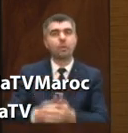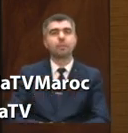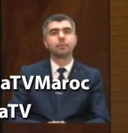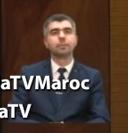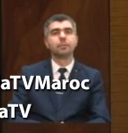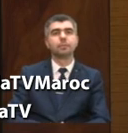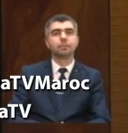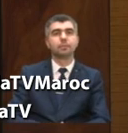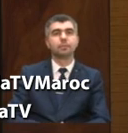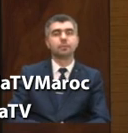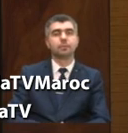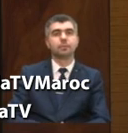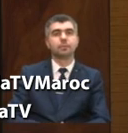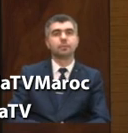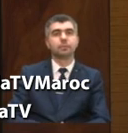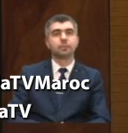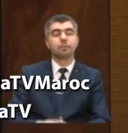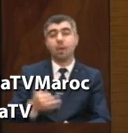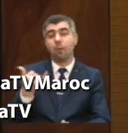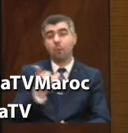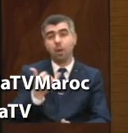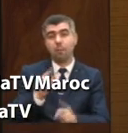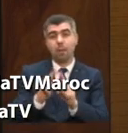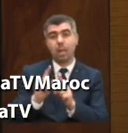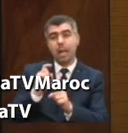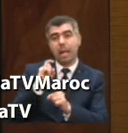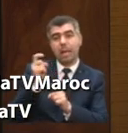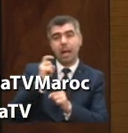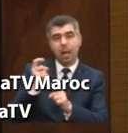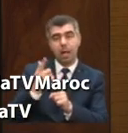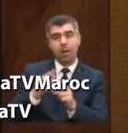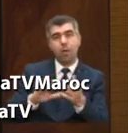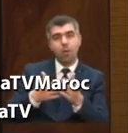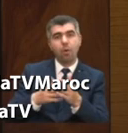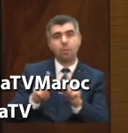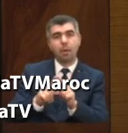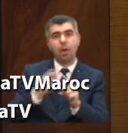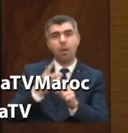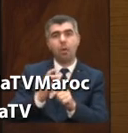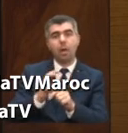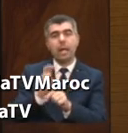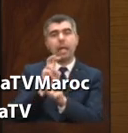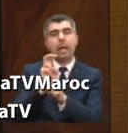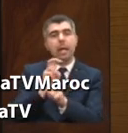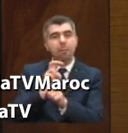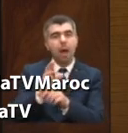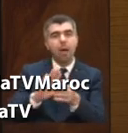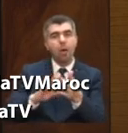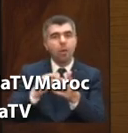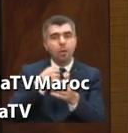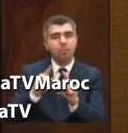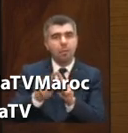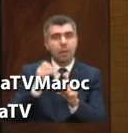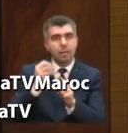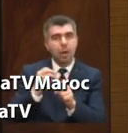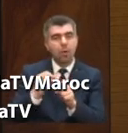بد أن نطالب أيضا بإعفاء مكتري الأملاك المخزنية والبلدية والمأدونيات طيلة مدة الجائحة على غرار قرار صاحب